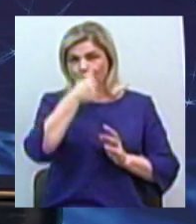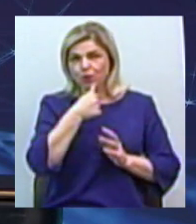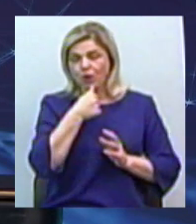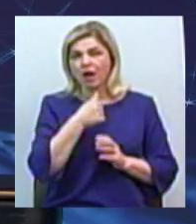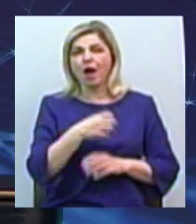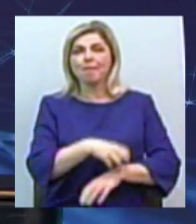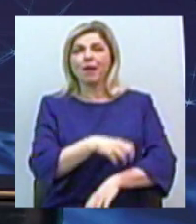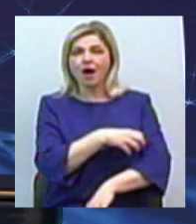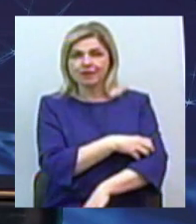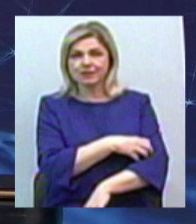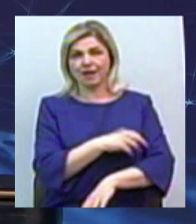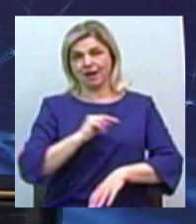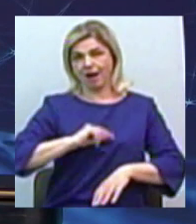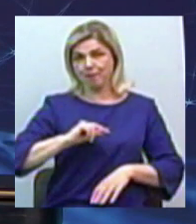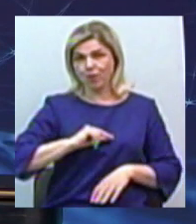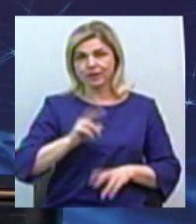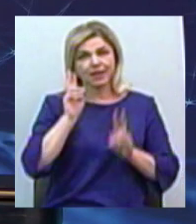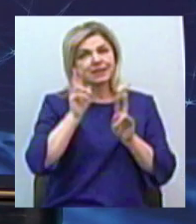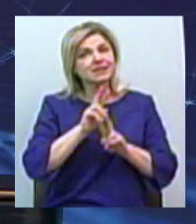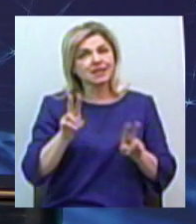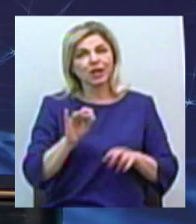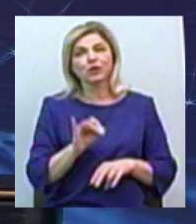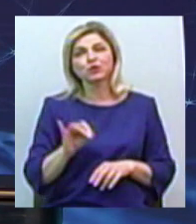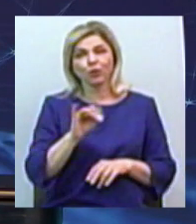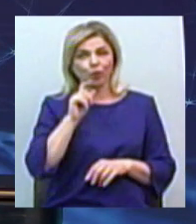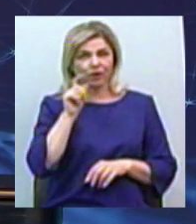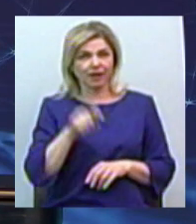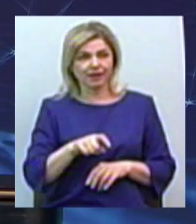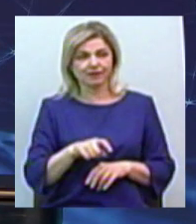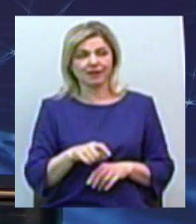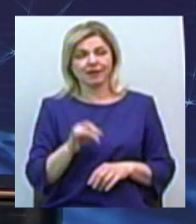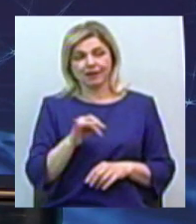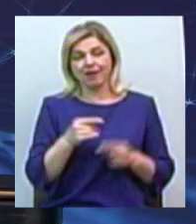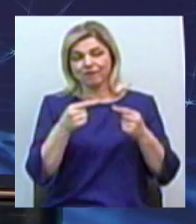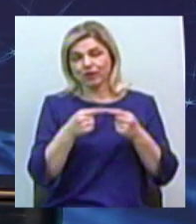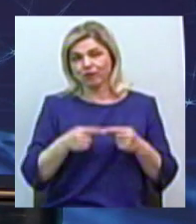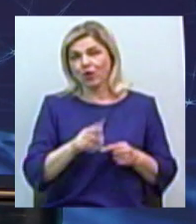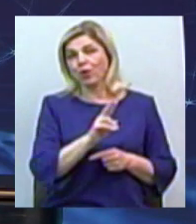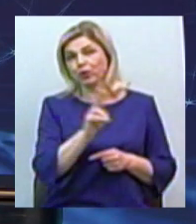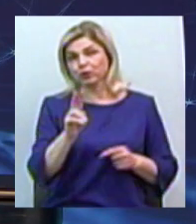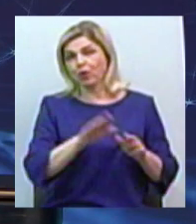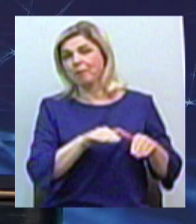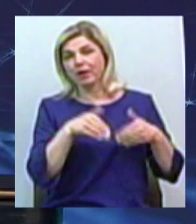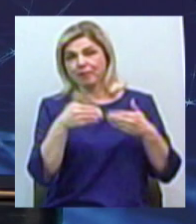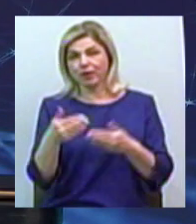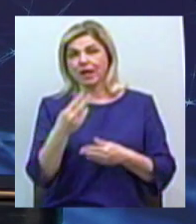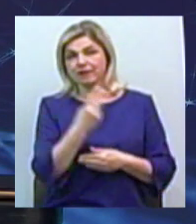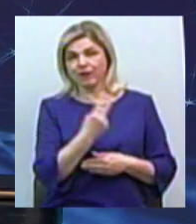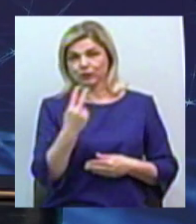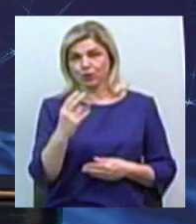партійні, номенклатурні працівники, вони не знали історії України. Відповідно, хтось запропонував 22